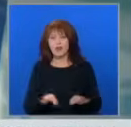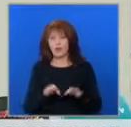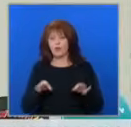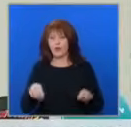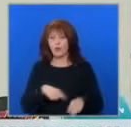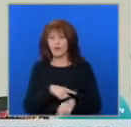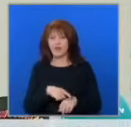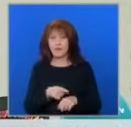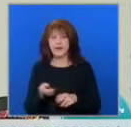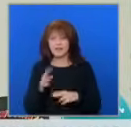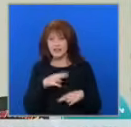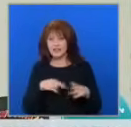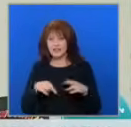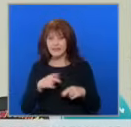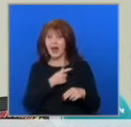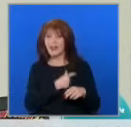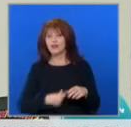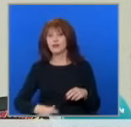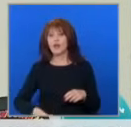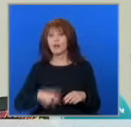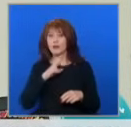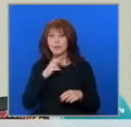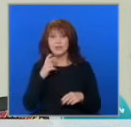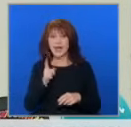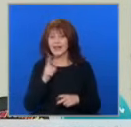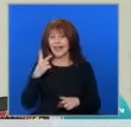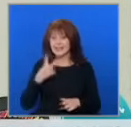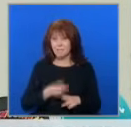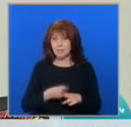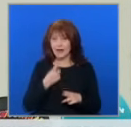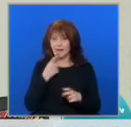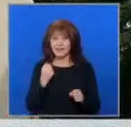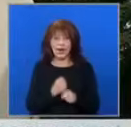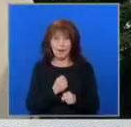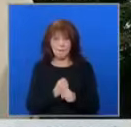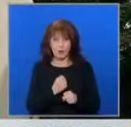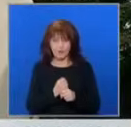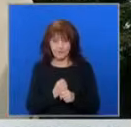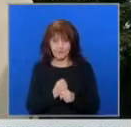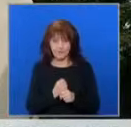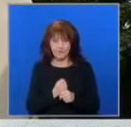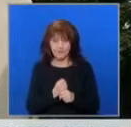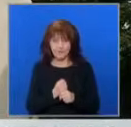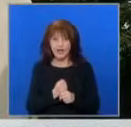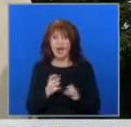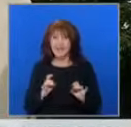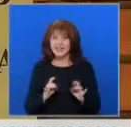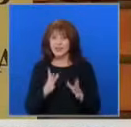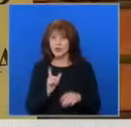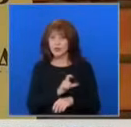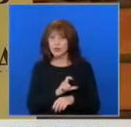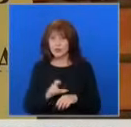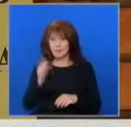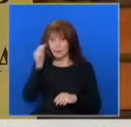на националната полиция не е спирал да работи по издирването на Бизюрев нито ден. Стана ясно, че от началото на